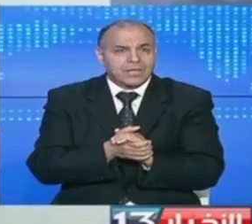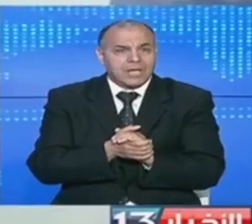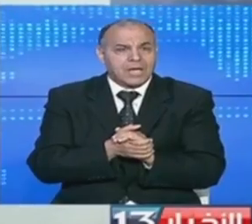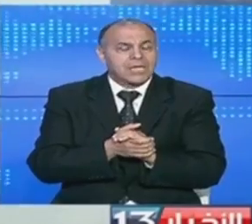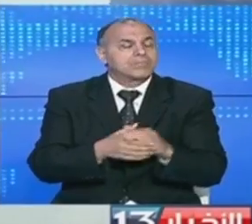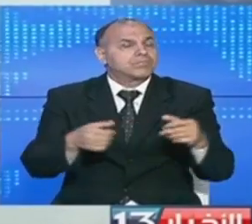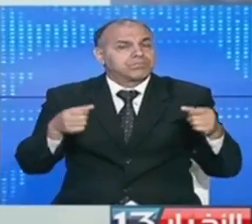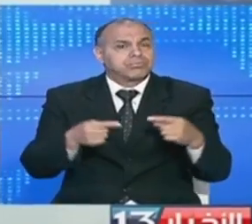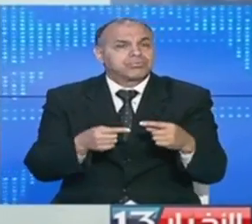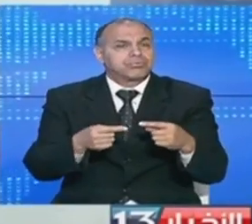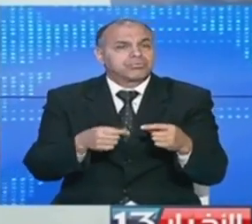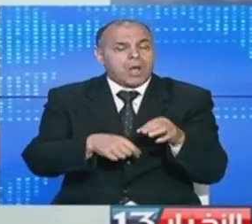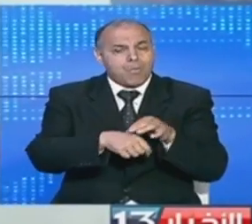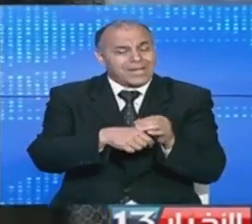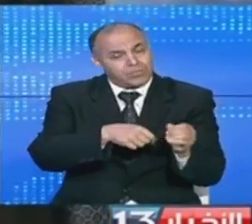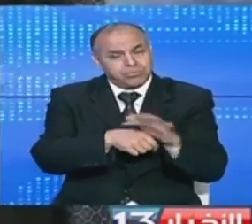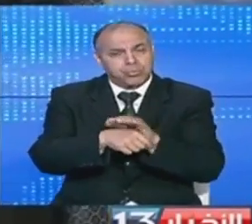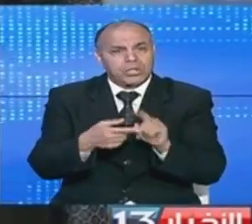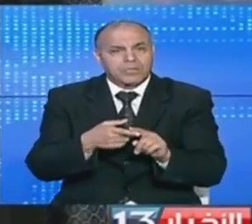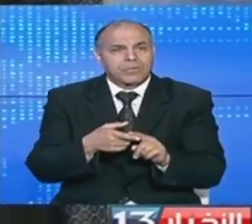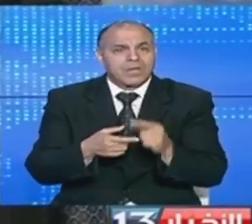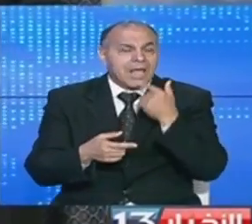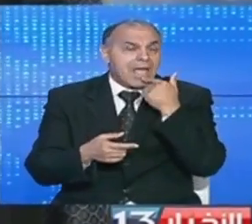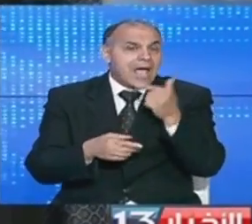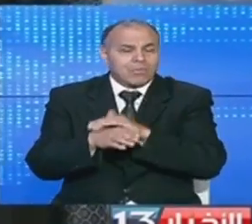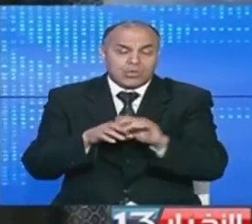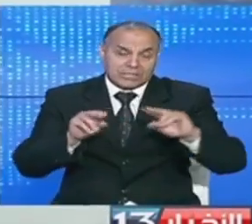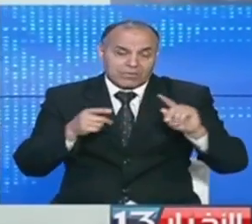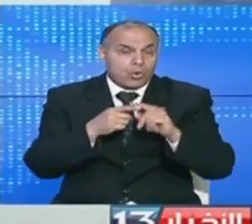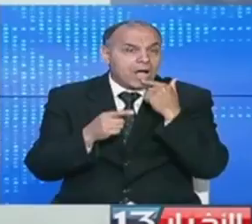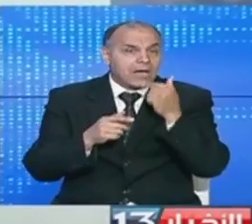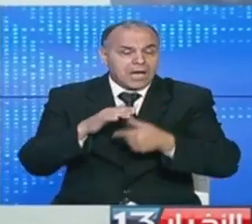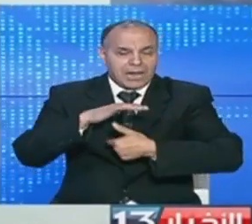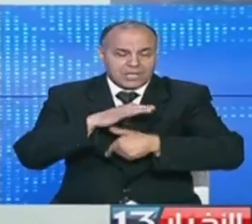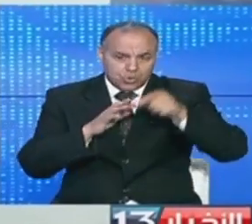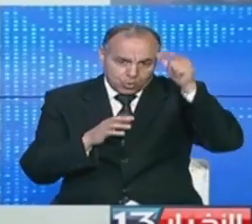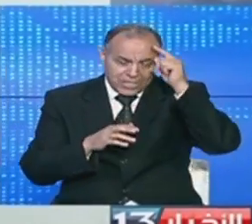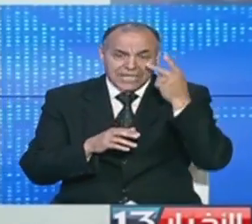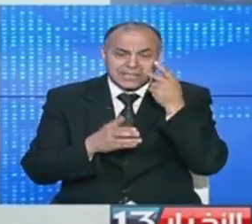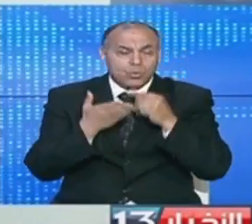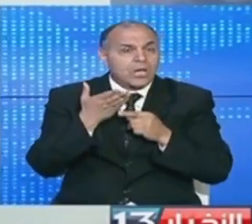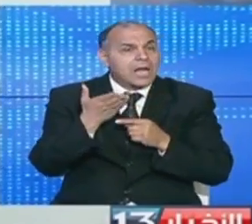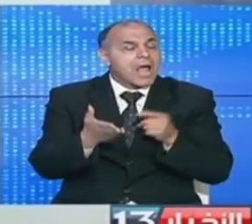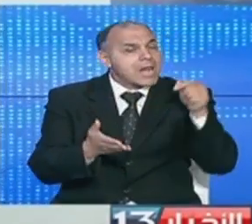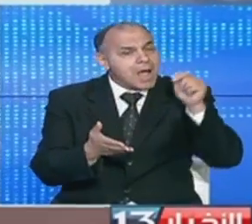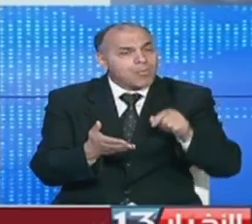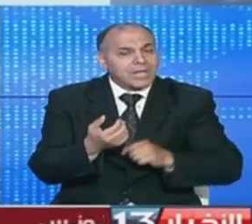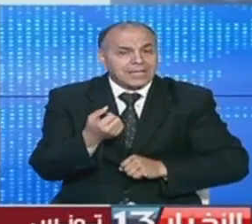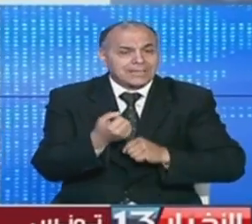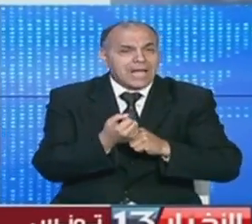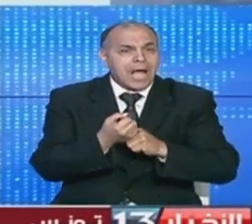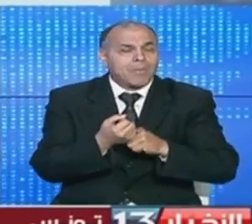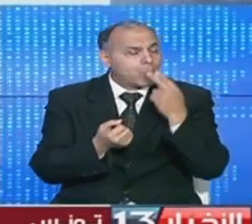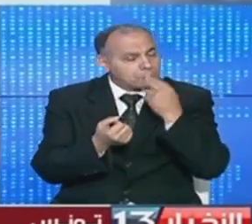لمجابهة هذه الجائحة. وفي سياق متصل شدد رئيس الجمهورية قيس سعيد على ضرورة دعم